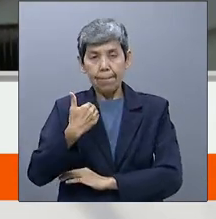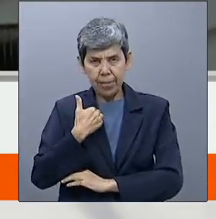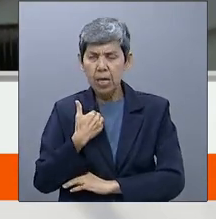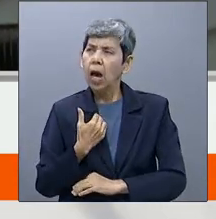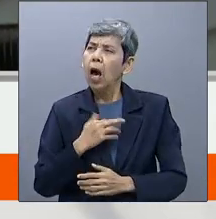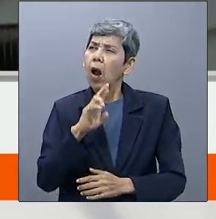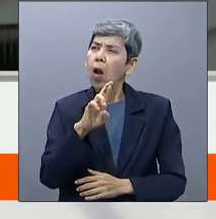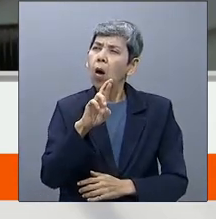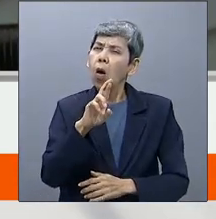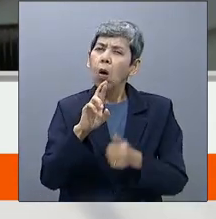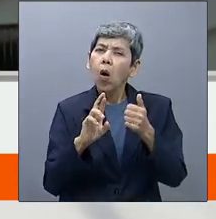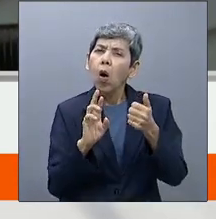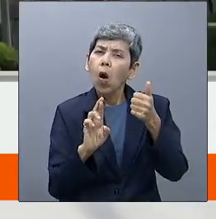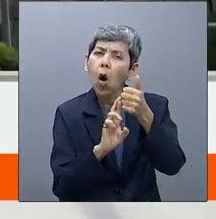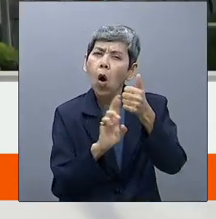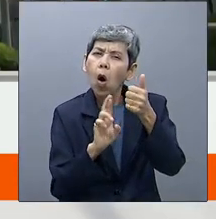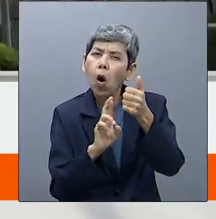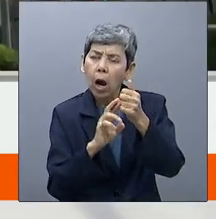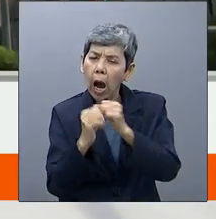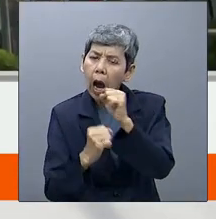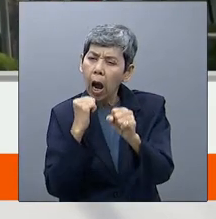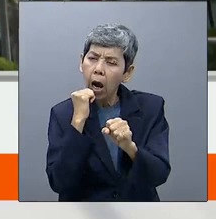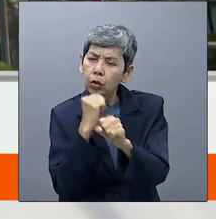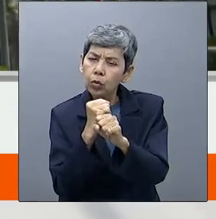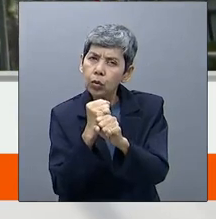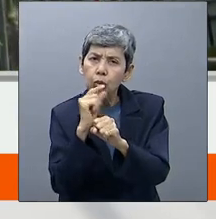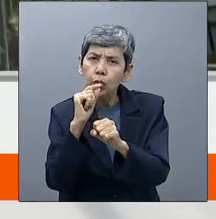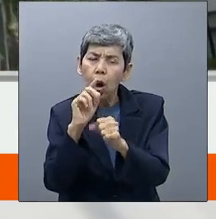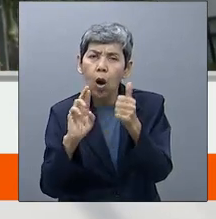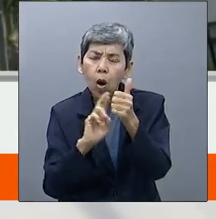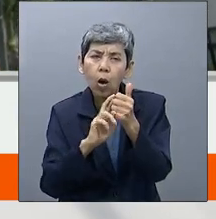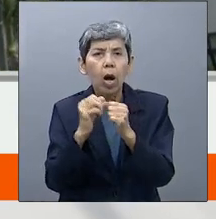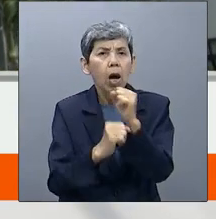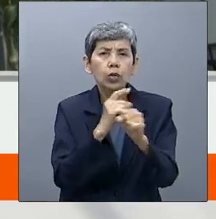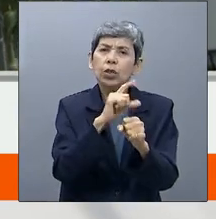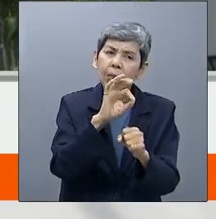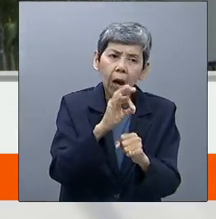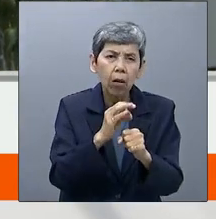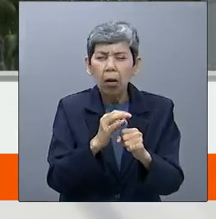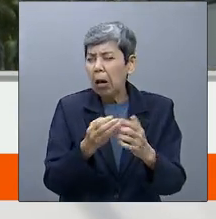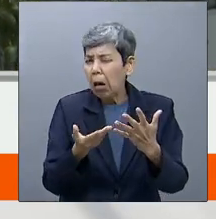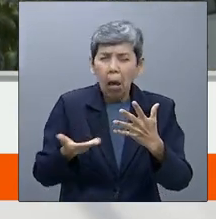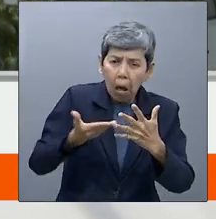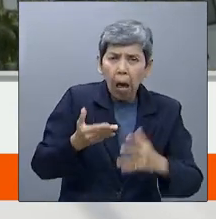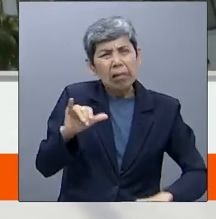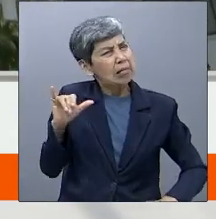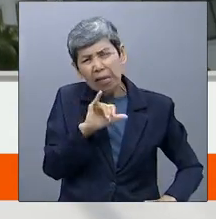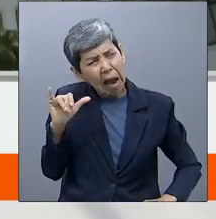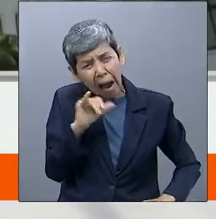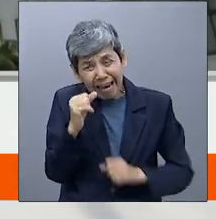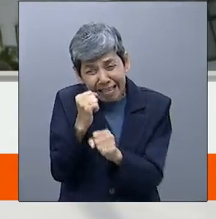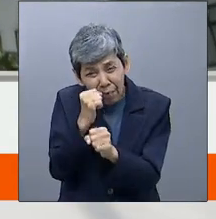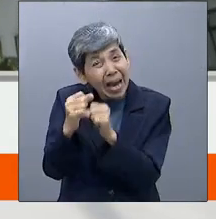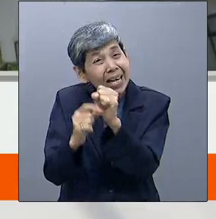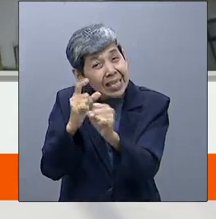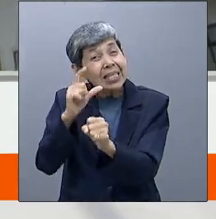ตรเนี่ยนะอายุ20ไปลองสารวัตร29ปียังไม่ได้เลื่อนเลื่อนตำแหน่งเลย